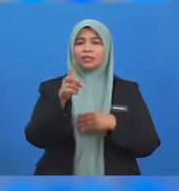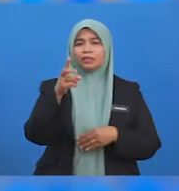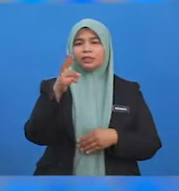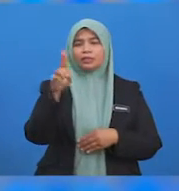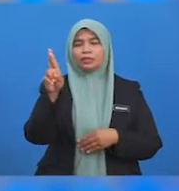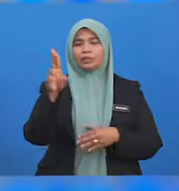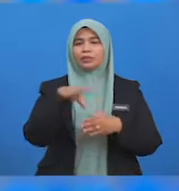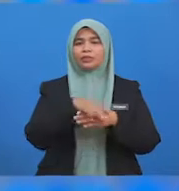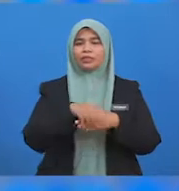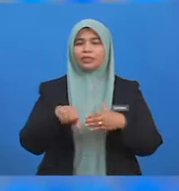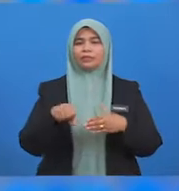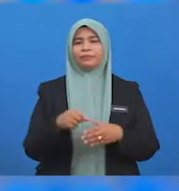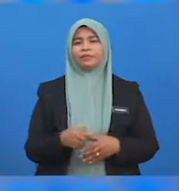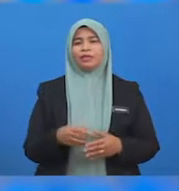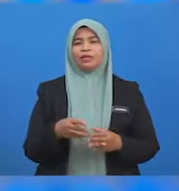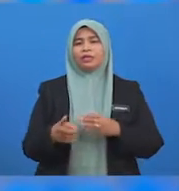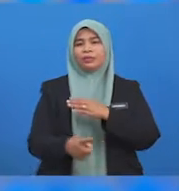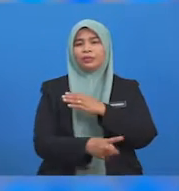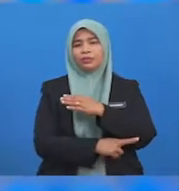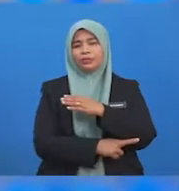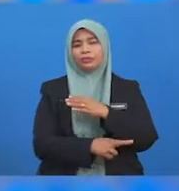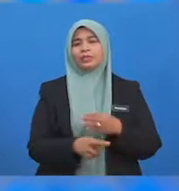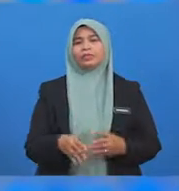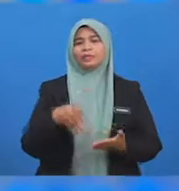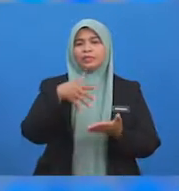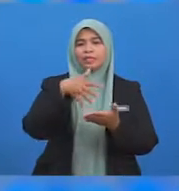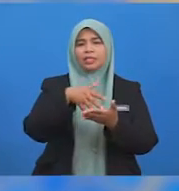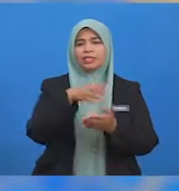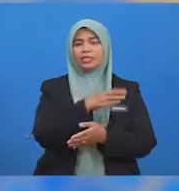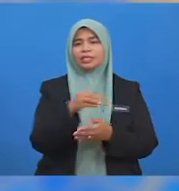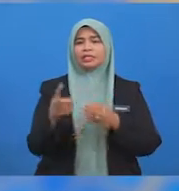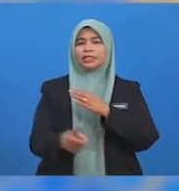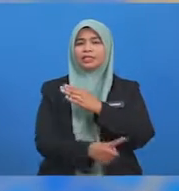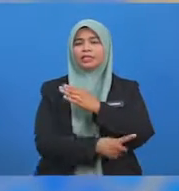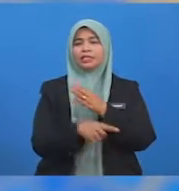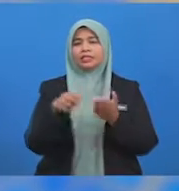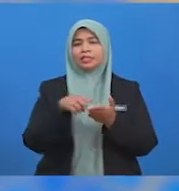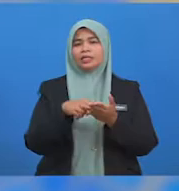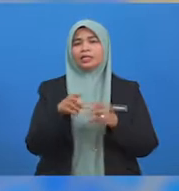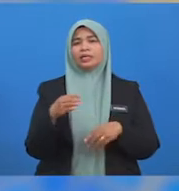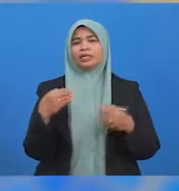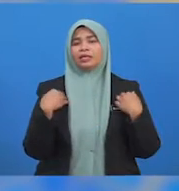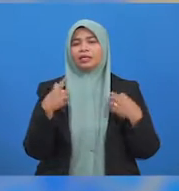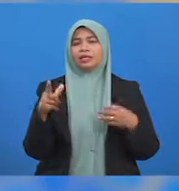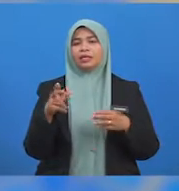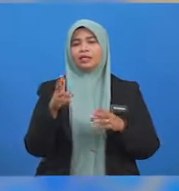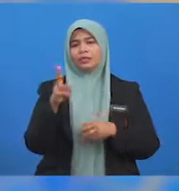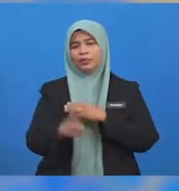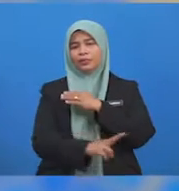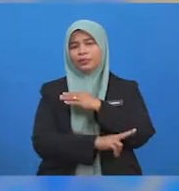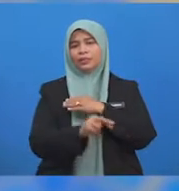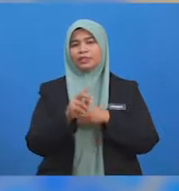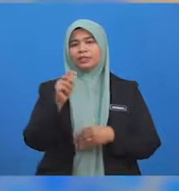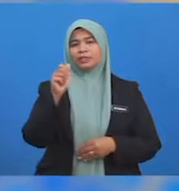diklasifikasikan sebagai hukuman takzir. Faham ya murid-murid? Baiklah murid-murid sekalian, bahagian